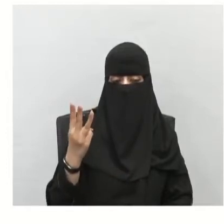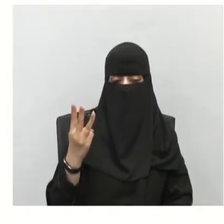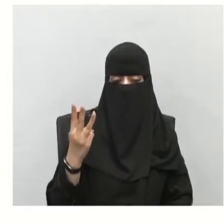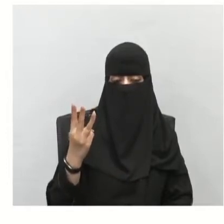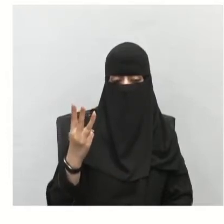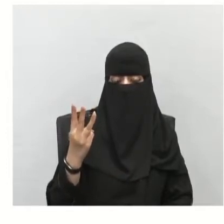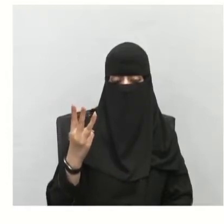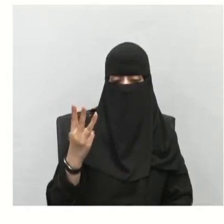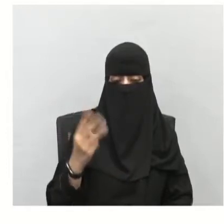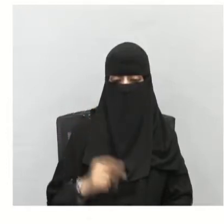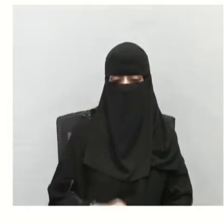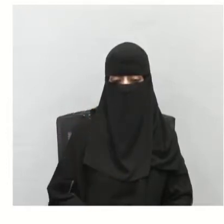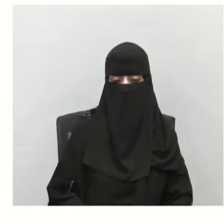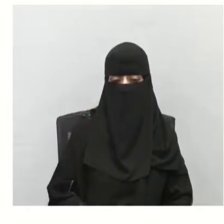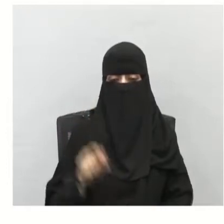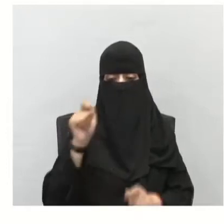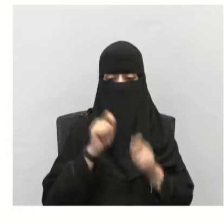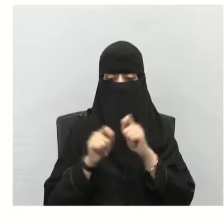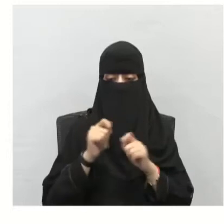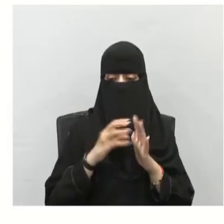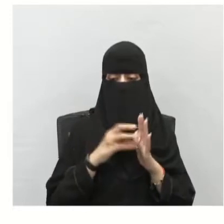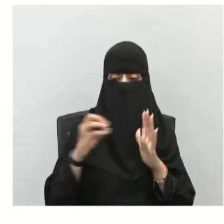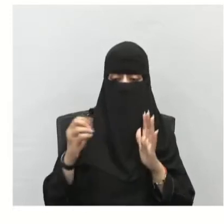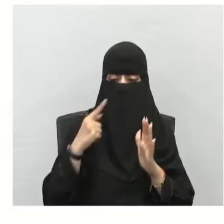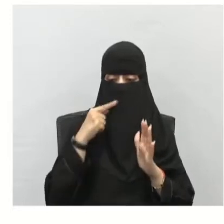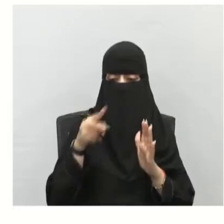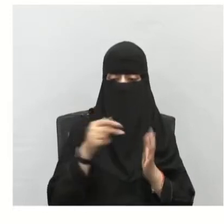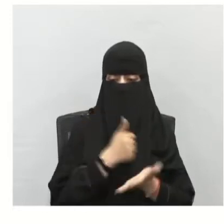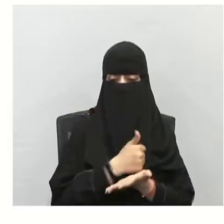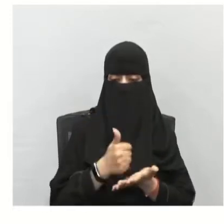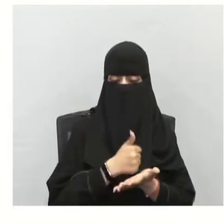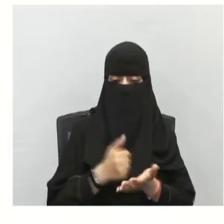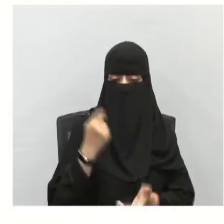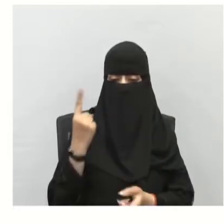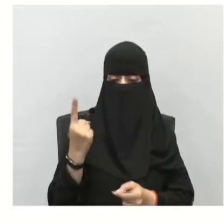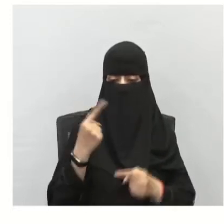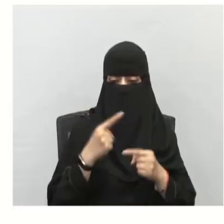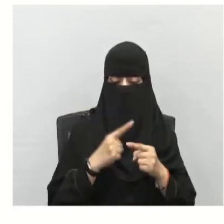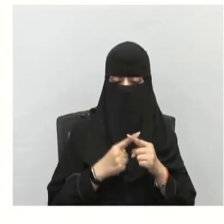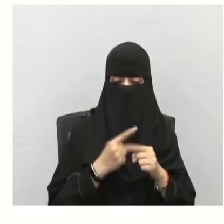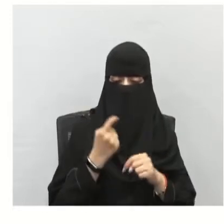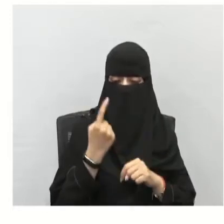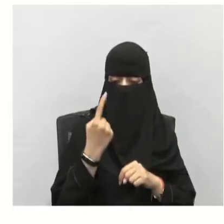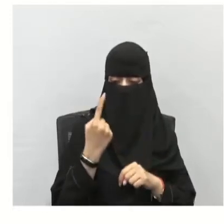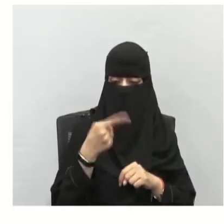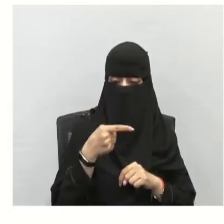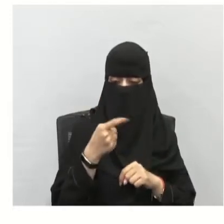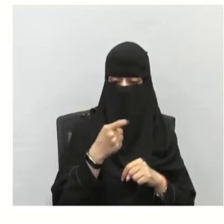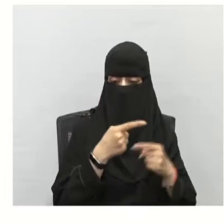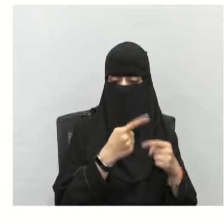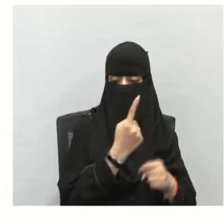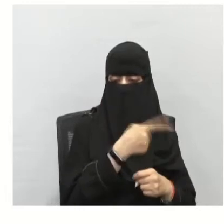1 2 3، ممتاز. هنا استخدمنا النماذج. الآن الأنماط. إذا ورقة واحدة من فئة 10 تساوي